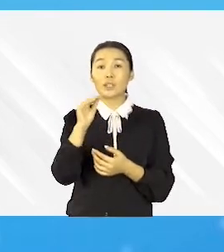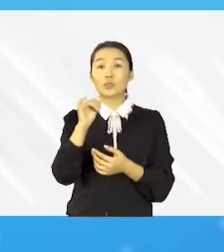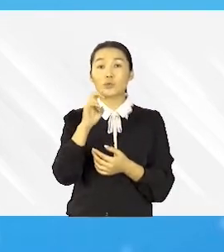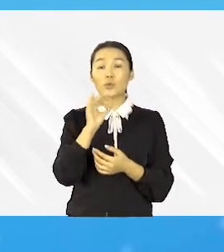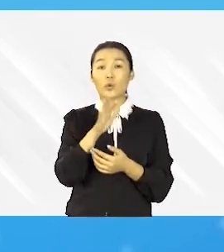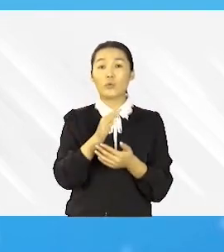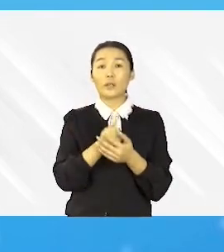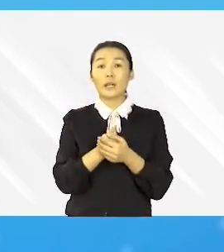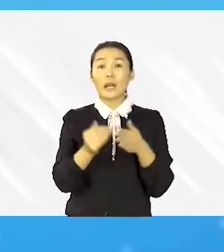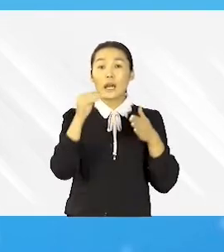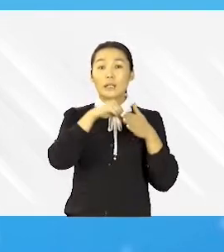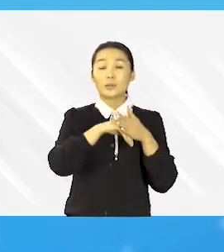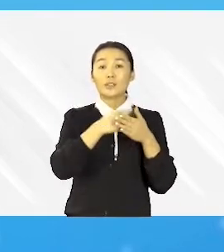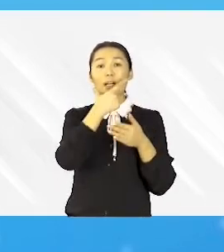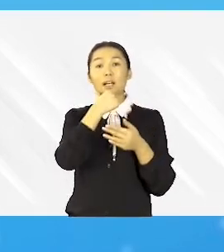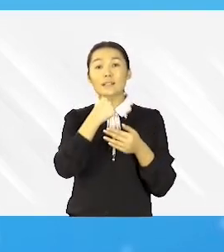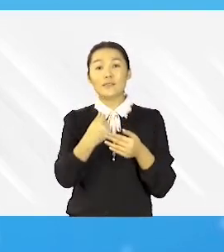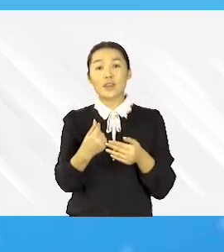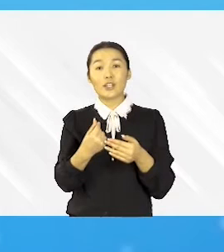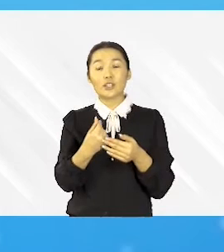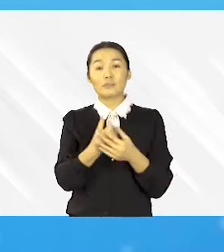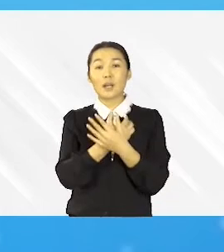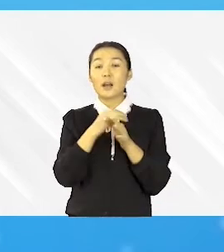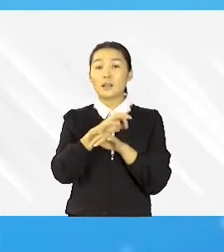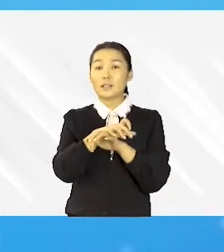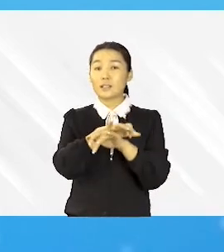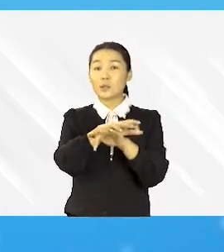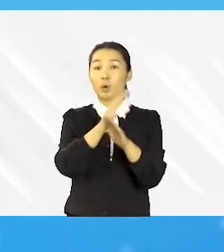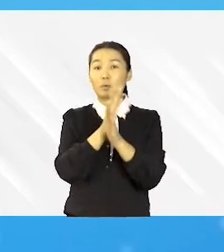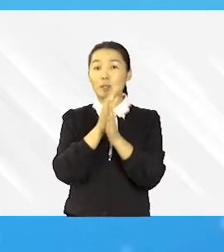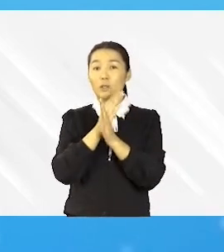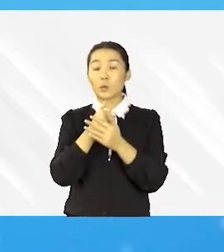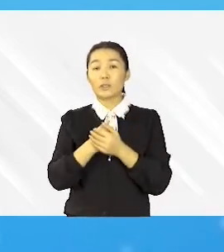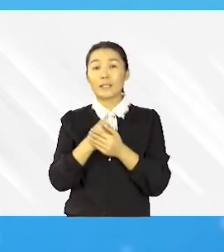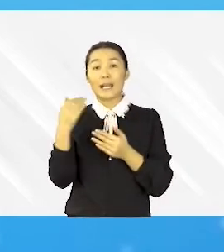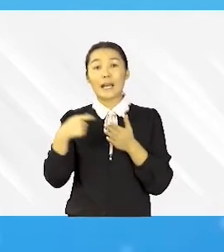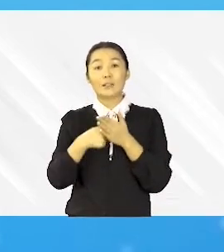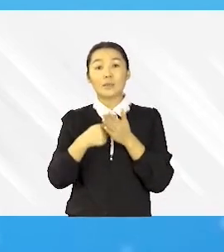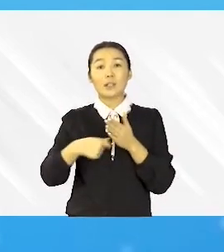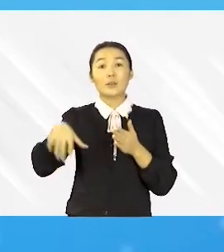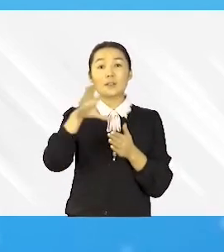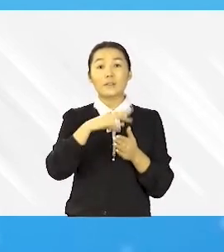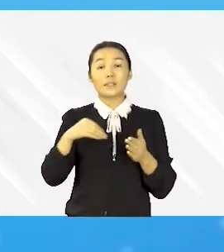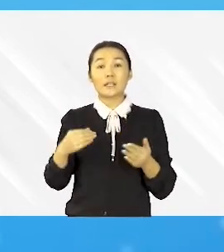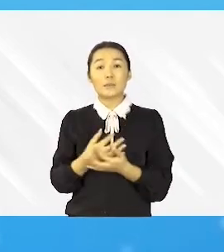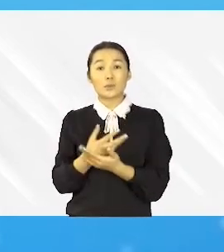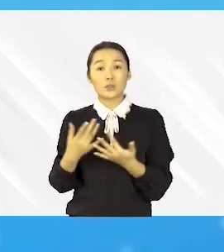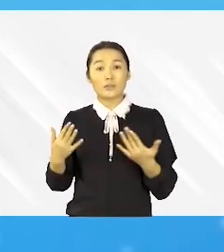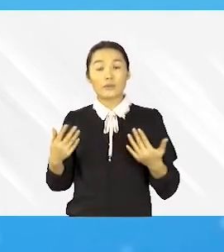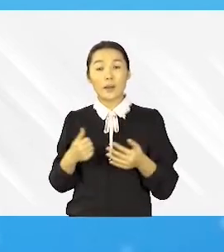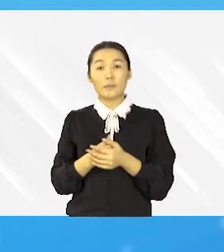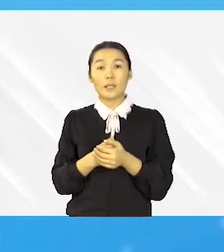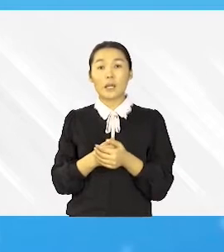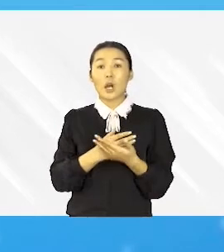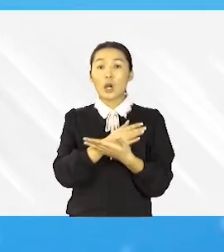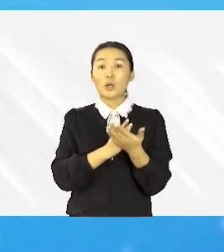красивейшим творениям природы. Насекомые питаются почти всеми живыми существами и продуктами их жизнедеятельности и сами